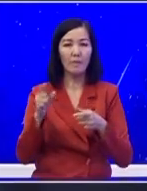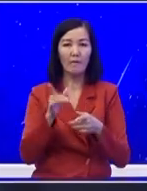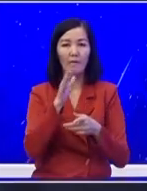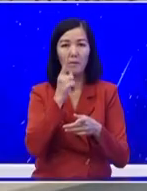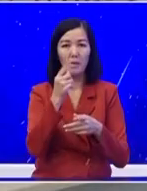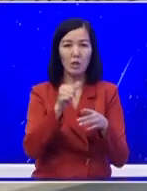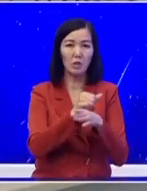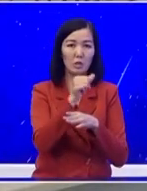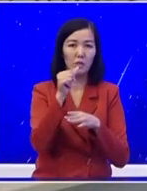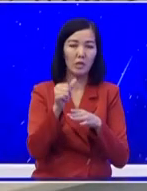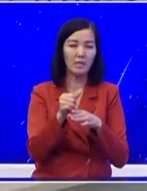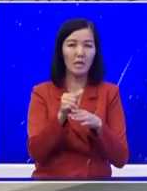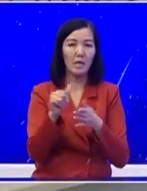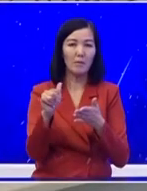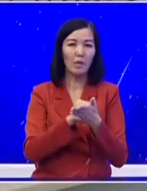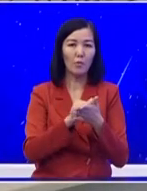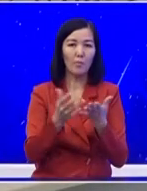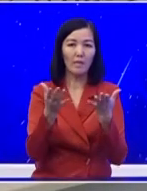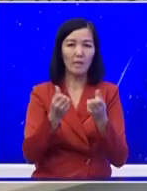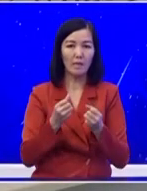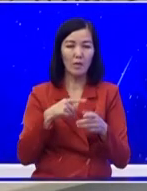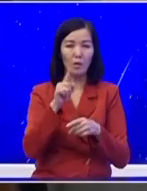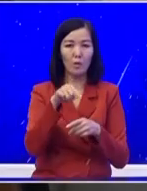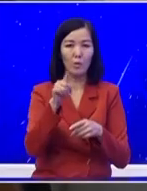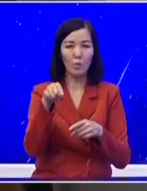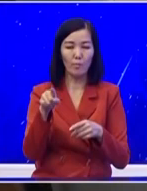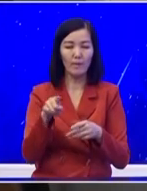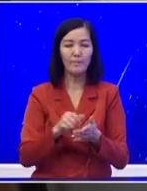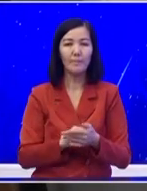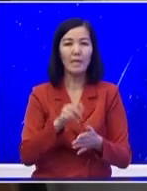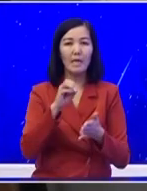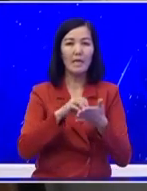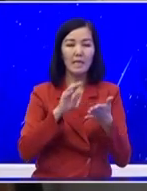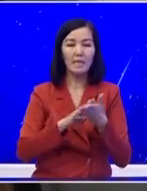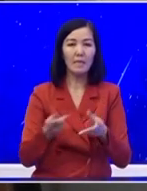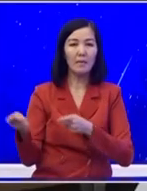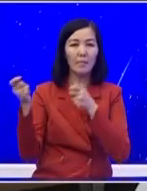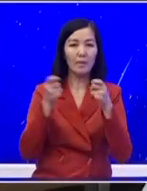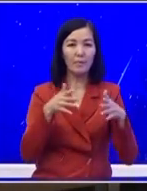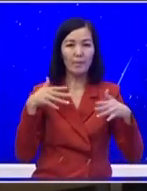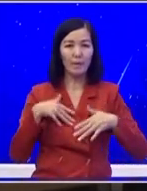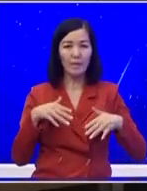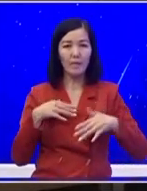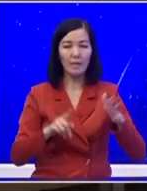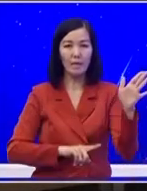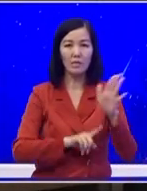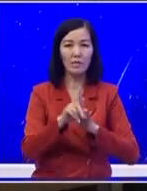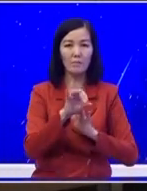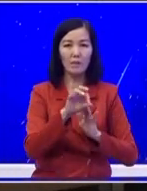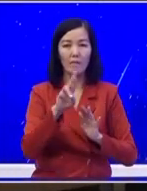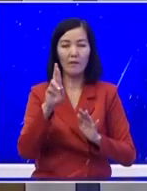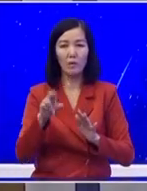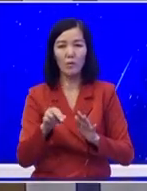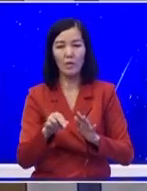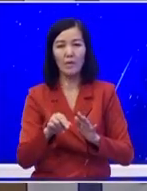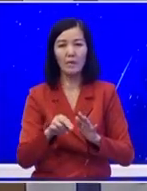не занимает. Всего за час я получил желтые номера. Регистрация автомобилей, привезенных из Республики Армения, началась 1 июня. За это время